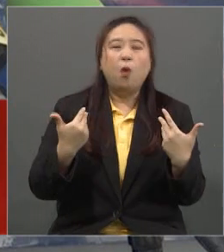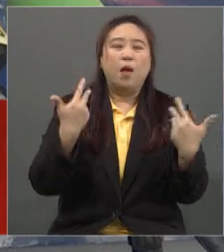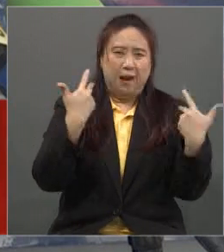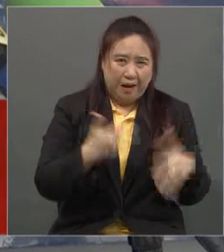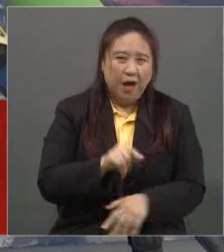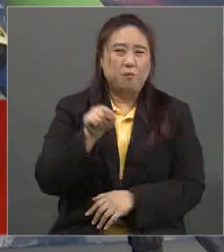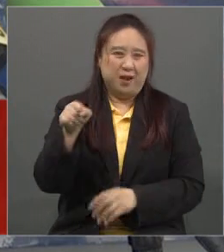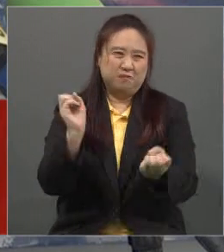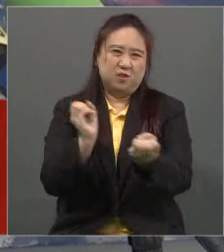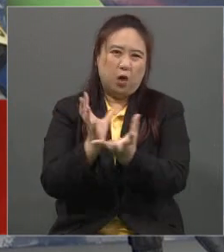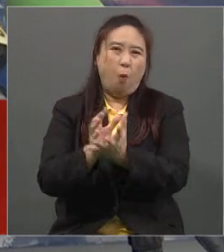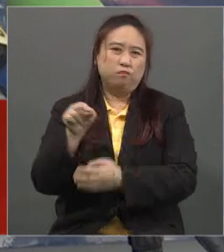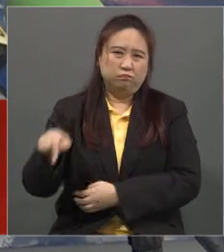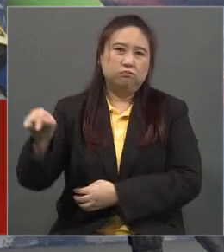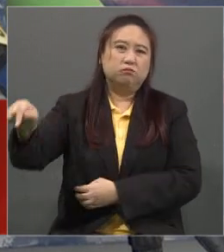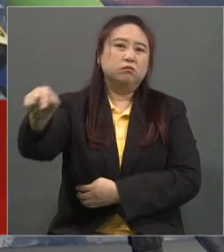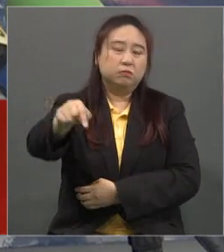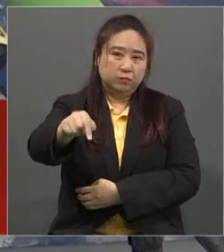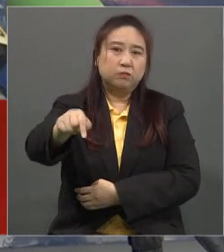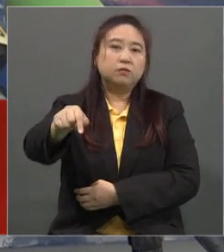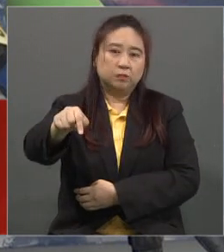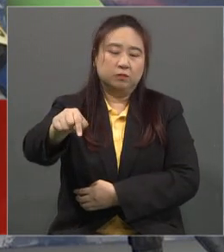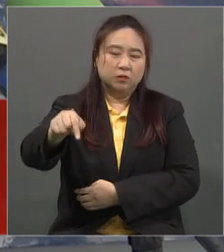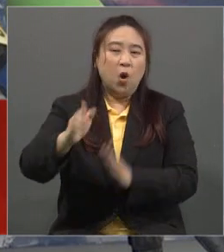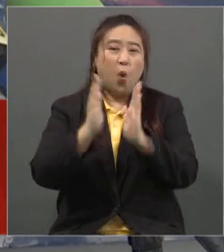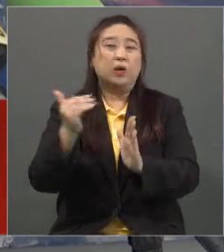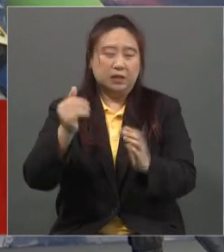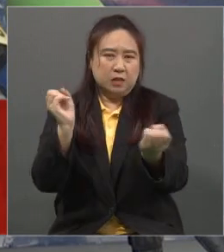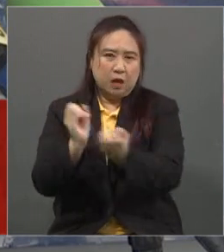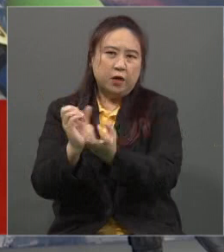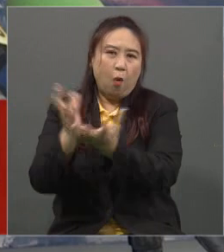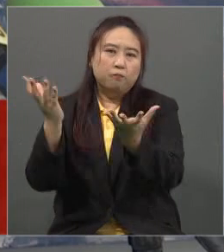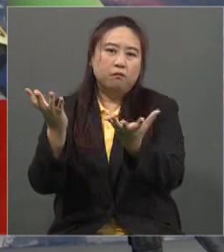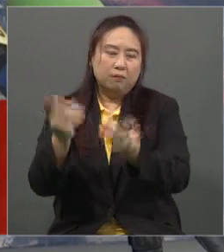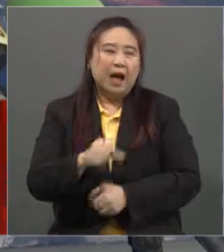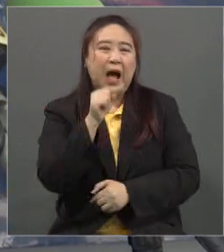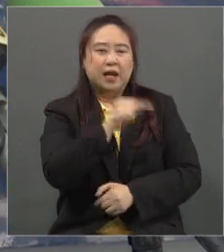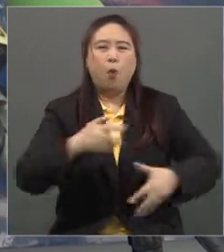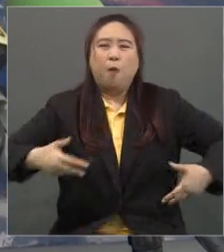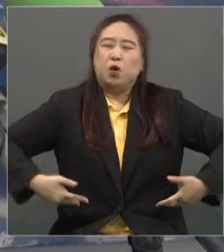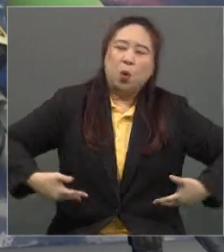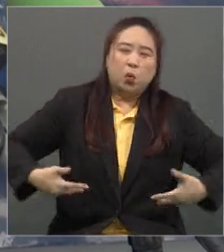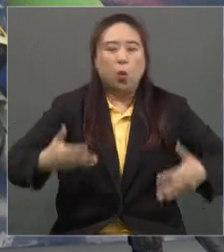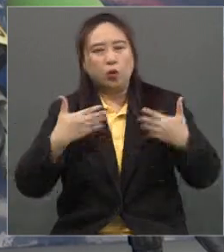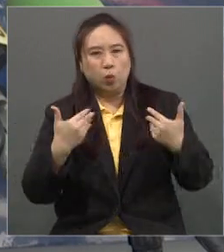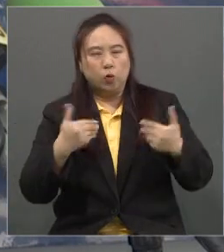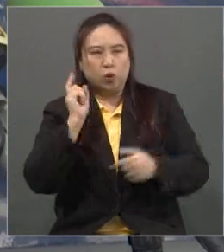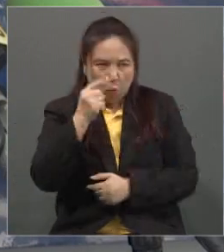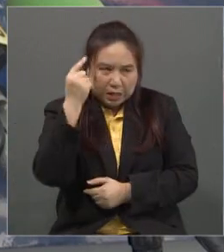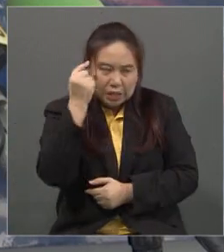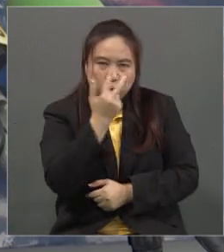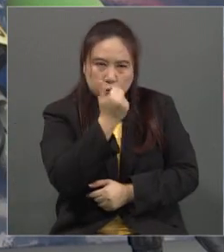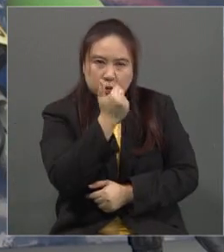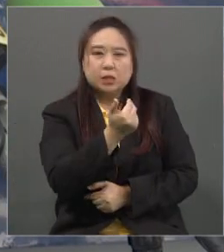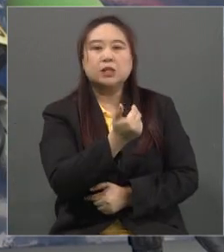รบกวนและทำความเสียหายกับบุคคลอื่นไอ้ความบันเทิงตรงนั้นก็ต้องพิจารณาเอาความเป็นจ